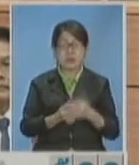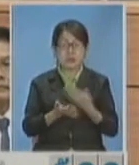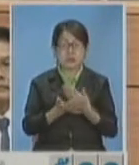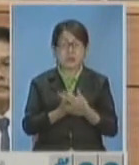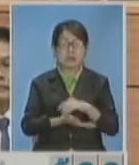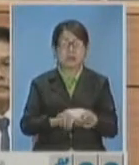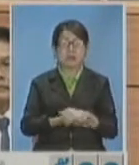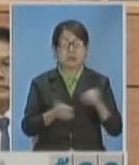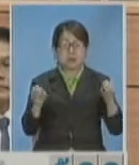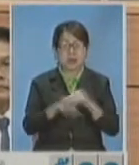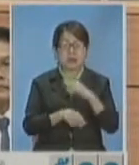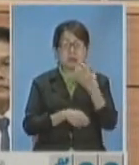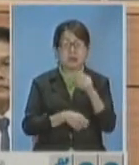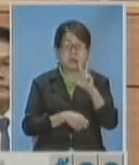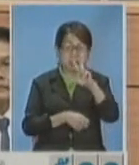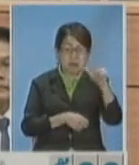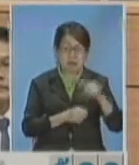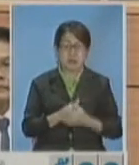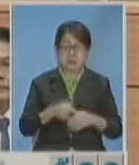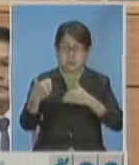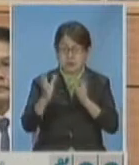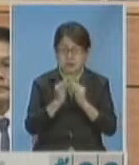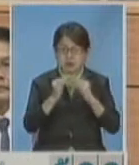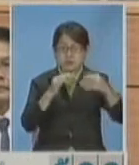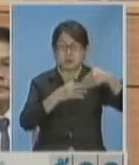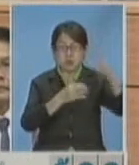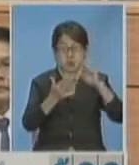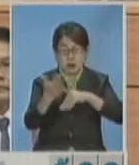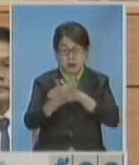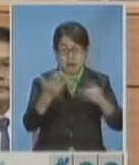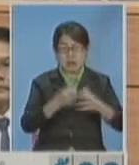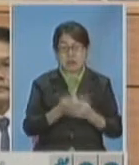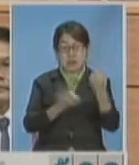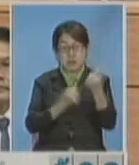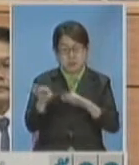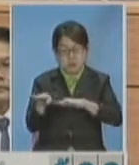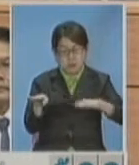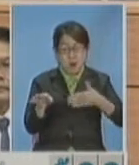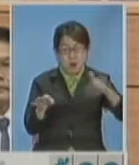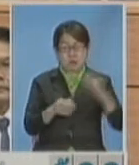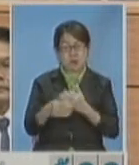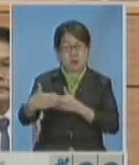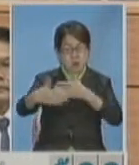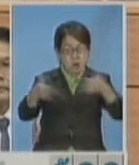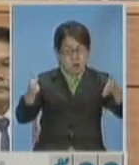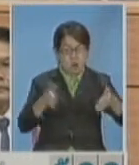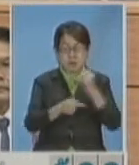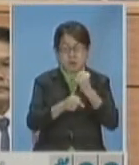าทท่านประธานครับห้องประชุมยุทธศาสตร์ด้านหลังไล่รถตู้ออกไปกั้นห้องแทนรถตู้เ